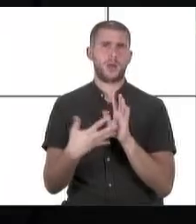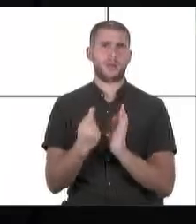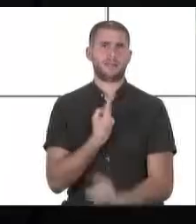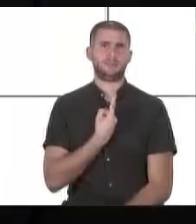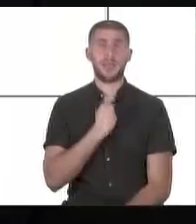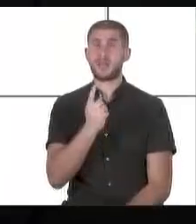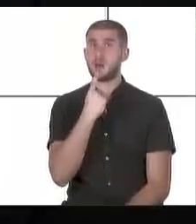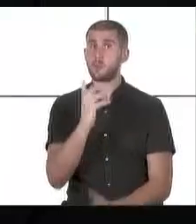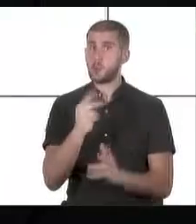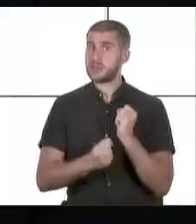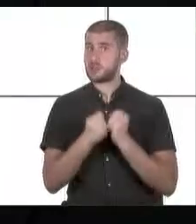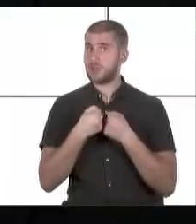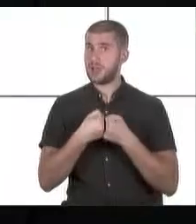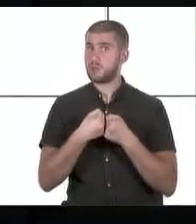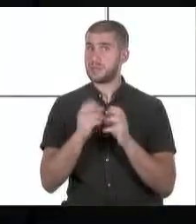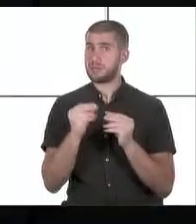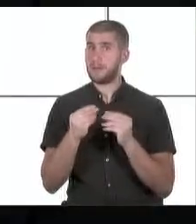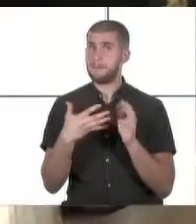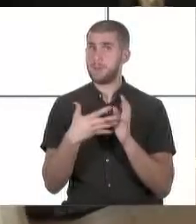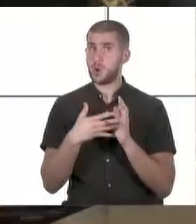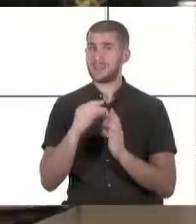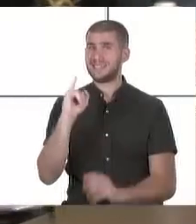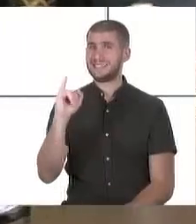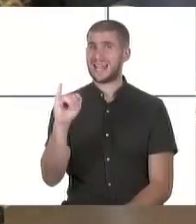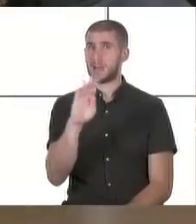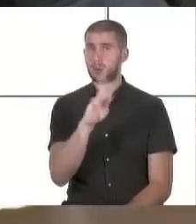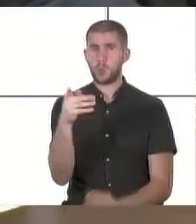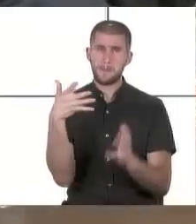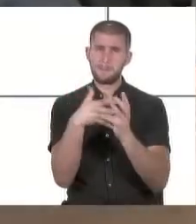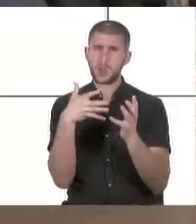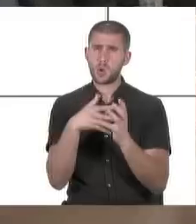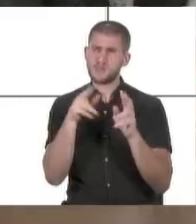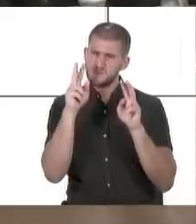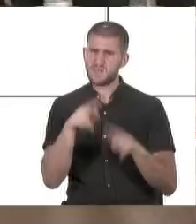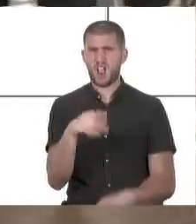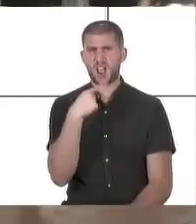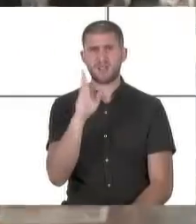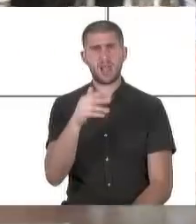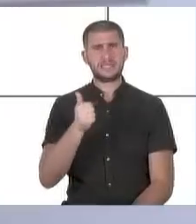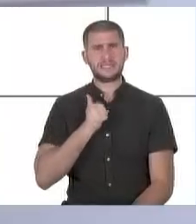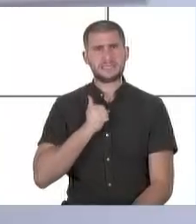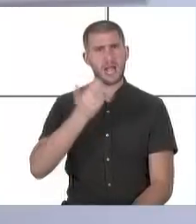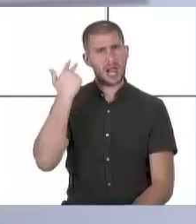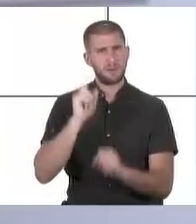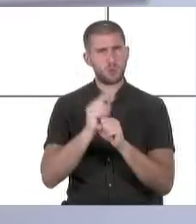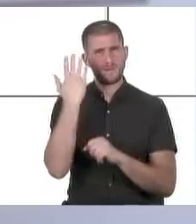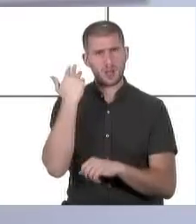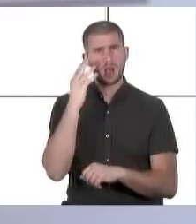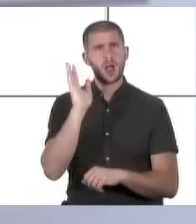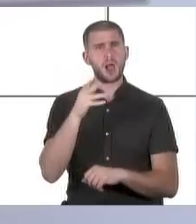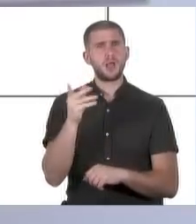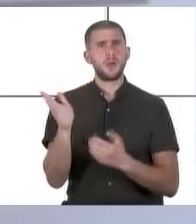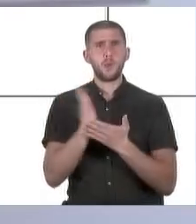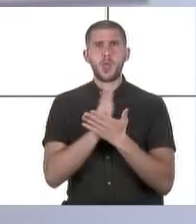אמרו שמאוד התקשית להתמודד עם הביקורת של יצחק בריק. הוא מתח עליך ביקורת נוקבת על צה"ל בזמנך, על המוכנות